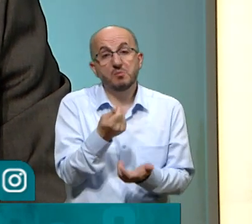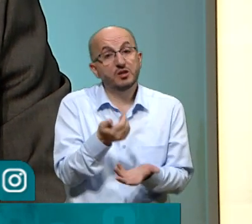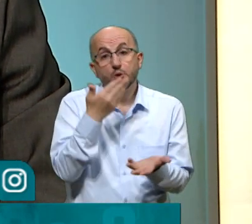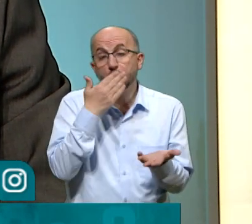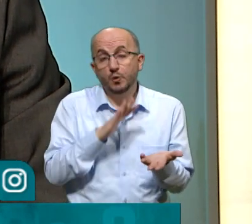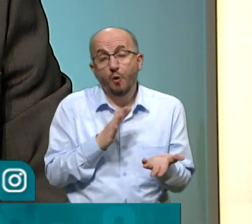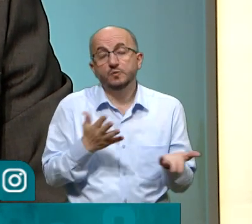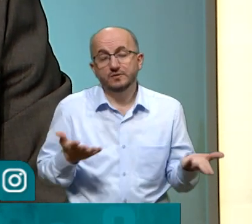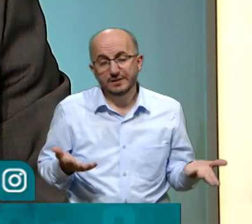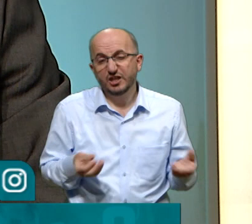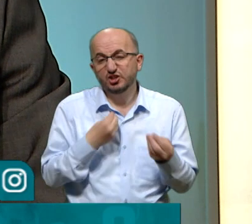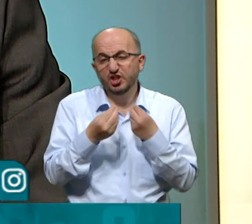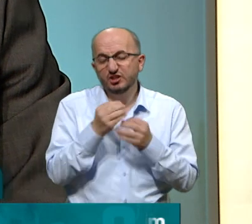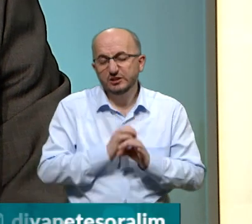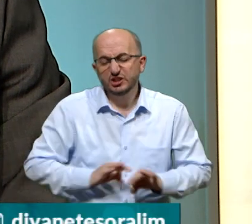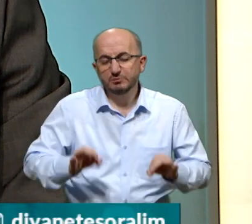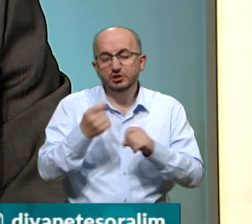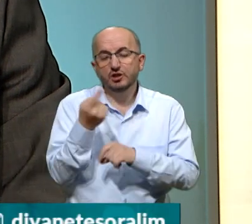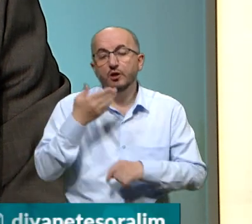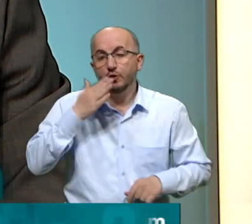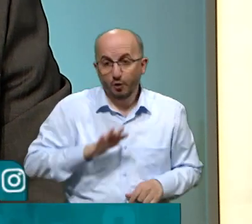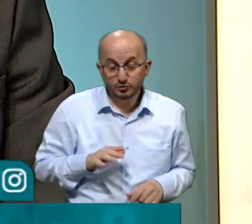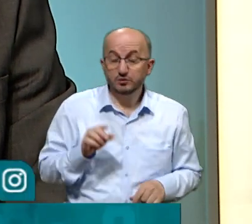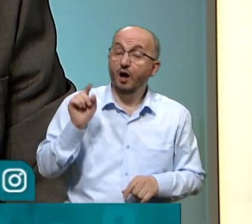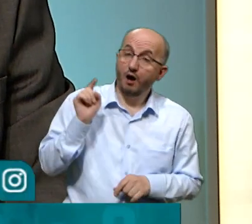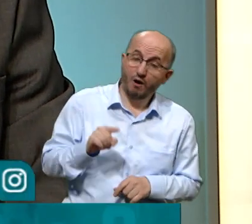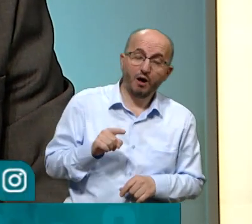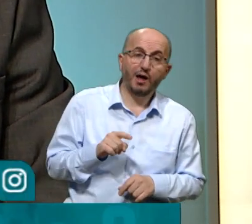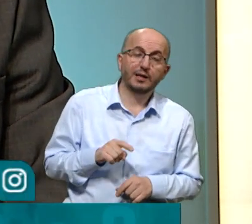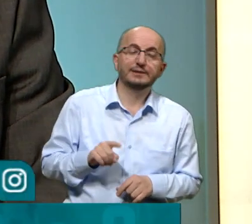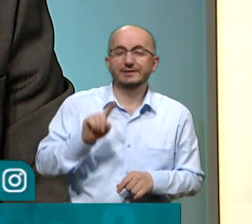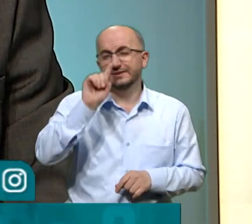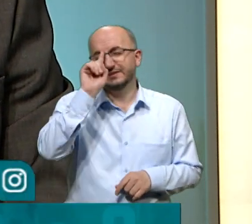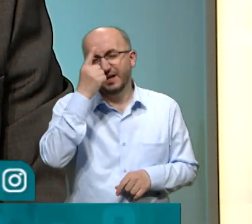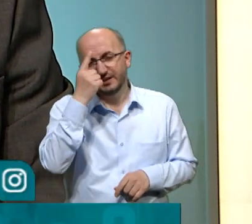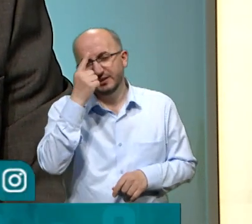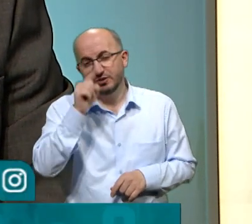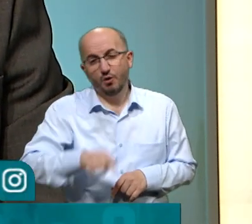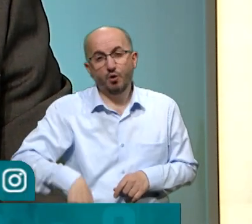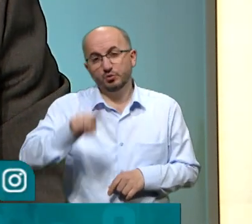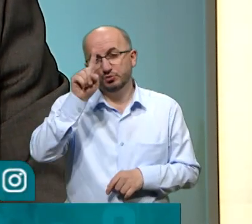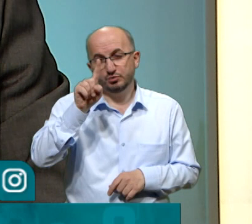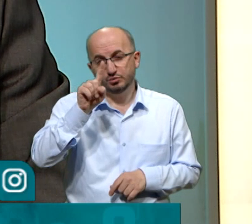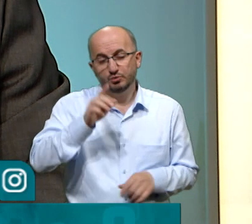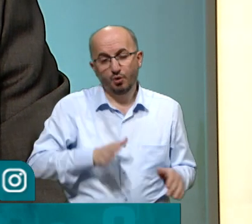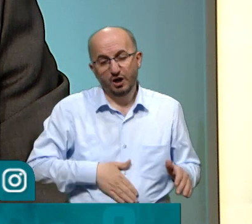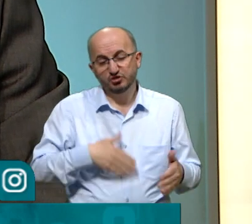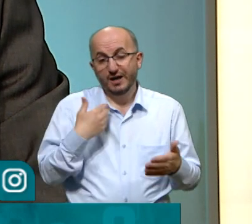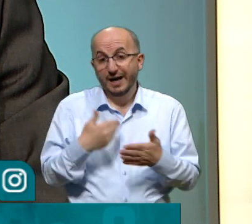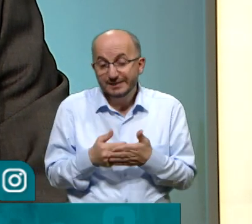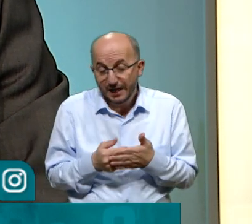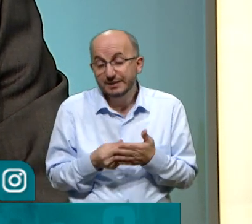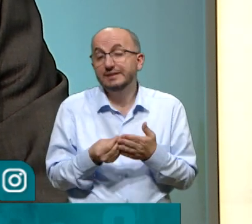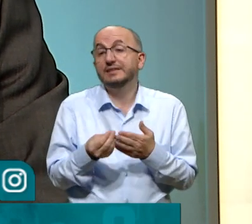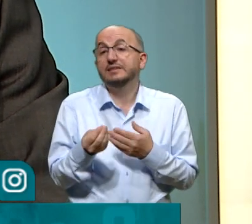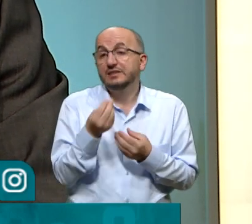elinde bir meblağ yok yiyecek hiçbir şeyde yoksa işte o sadece ve sadece o günü kurtaracak kadar ne